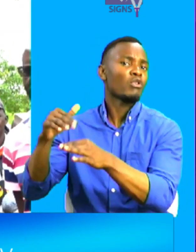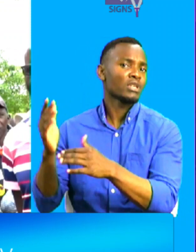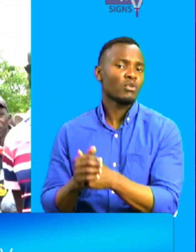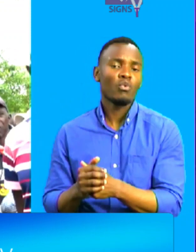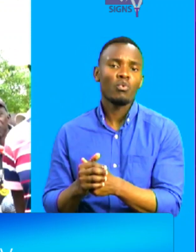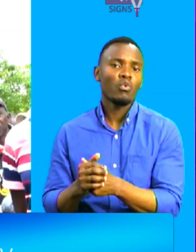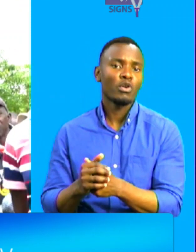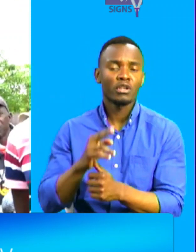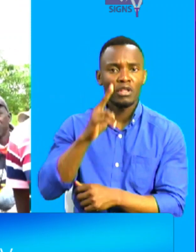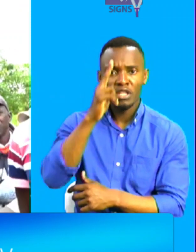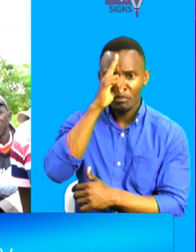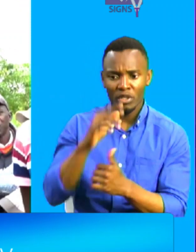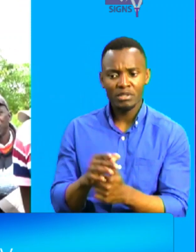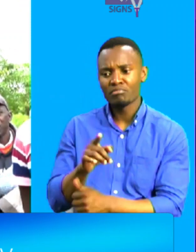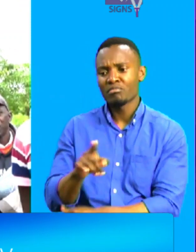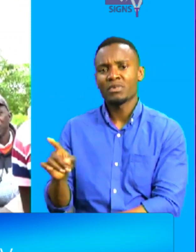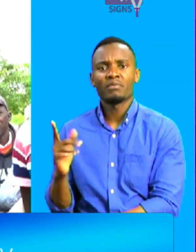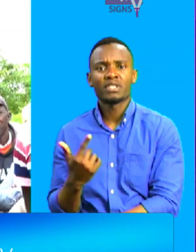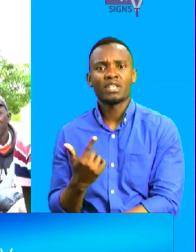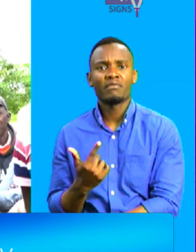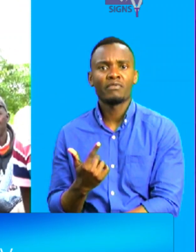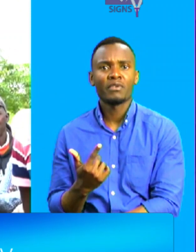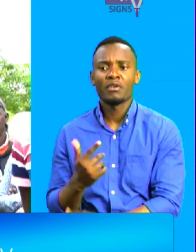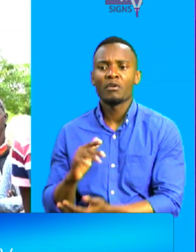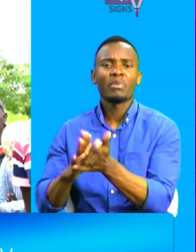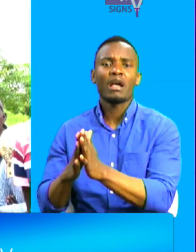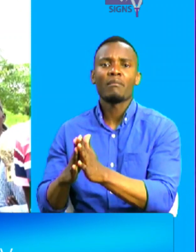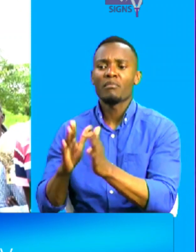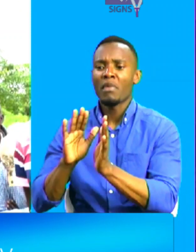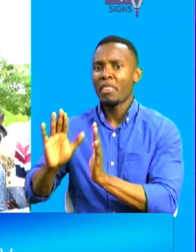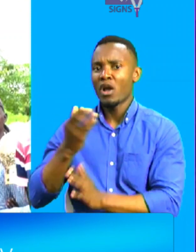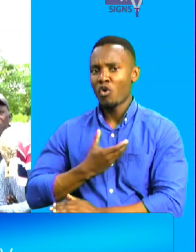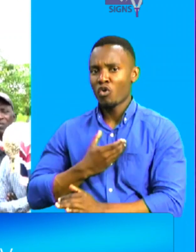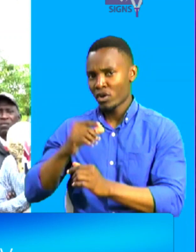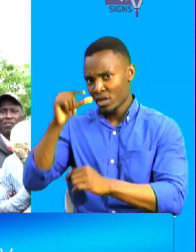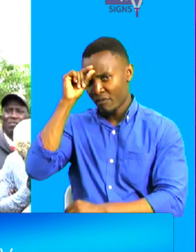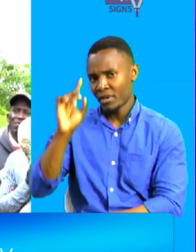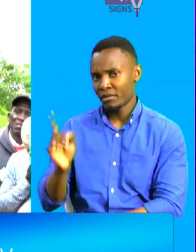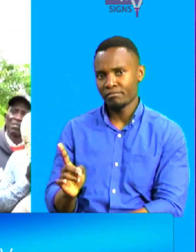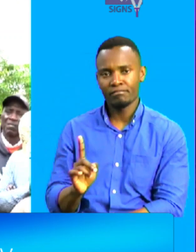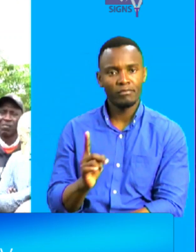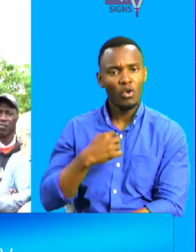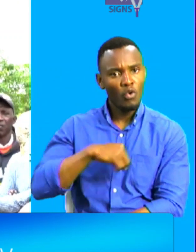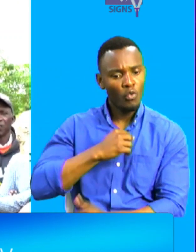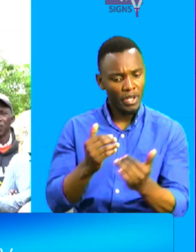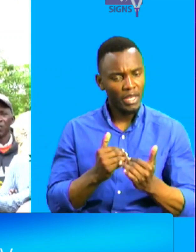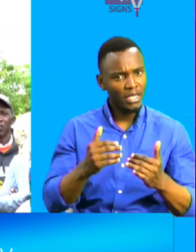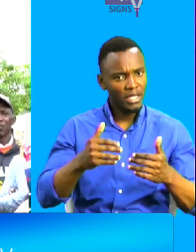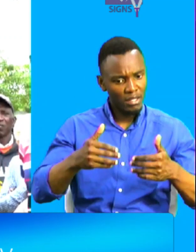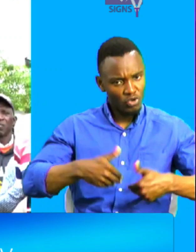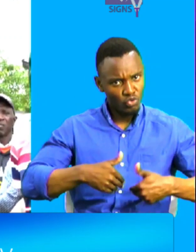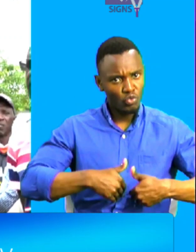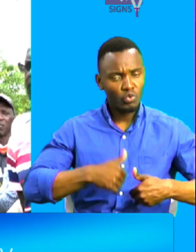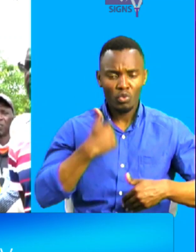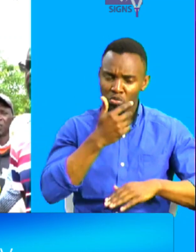zamani. Wanakuwa kwamba sasa hiyo ni tena serikali kivyake. Let's have young people of